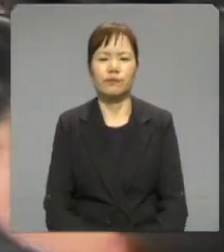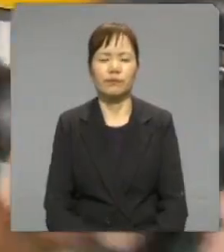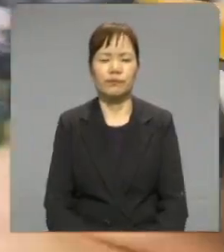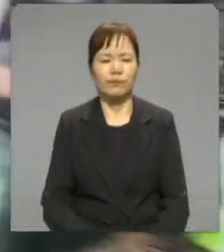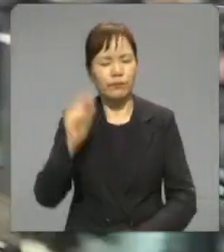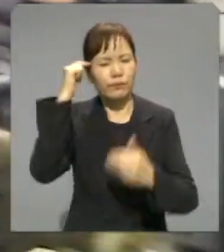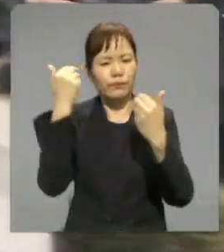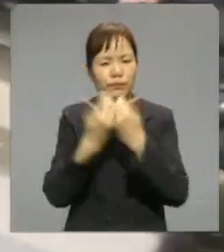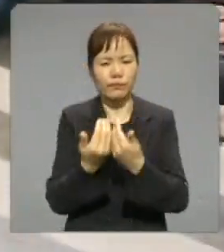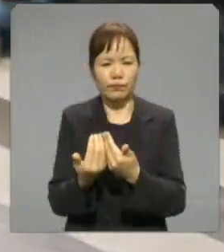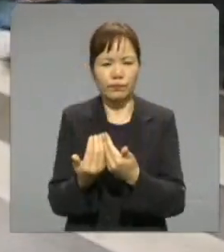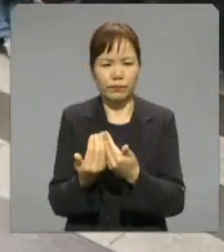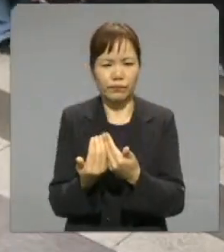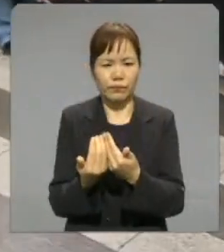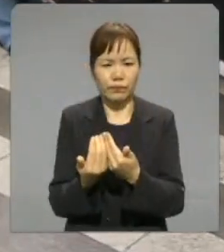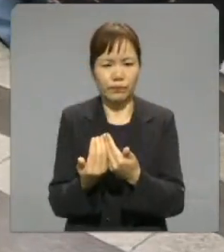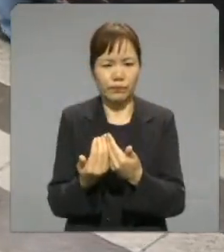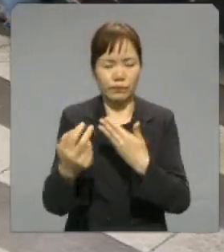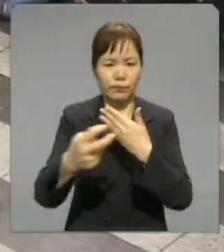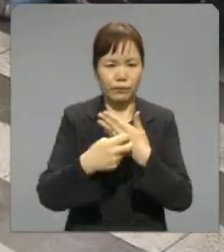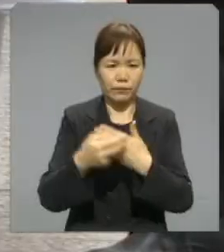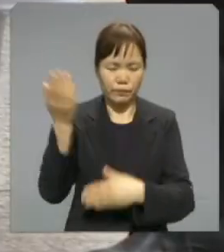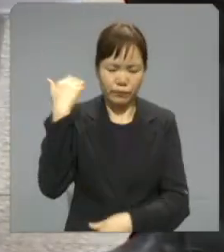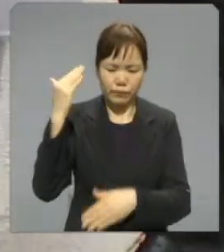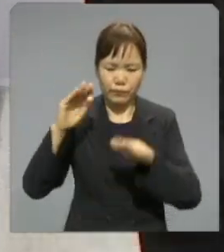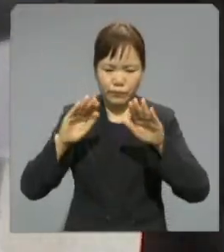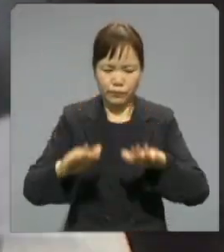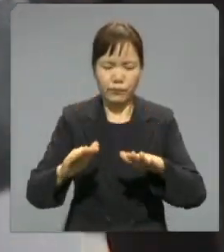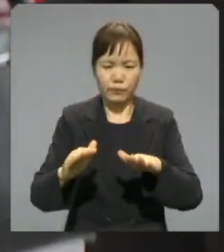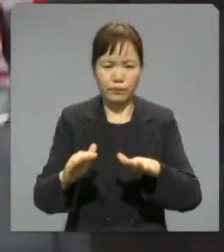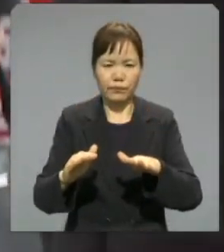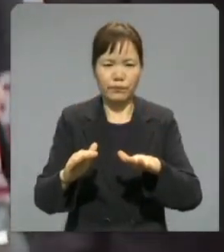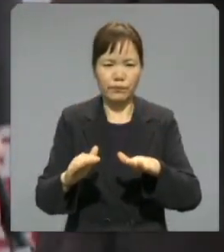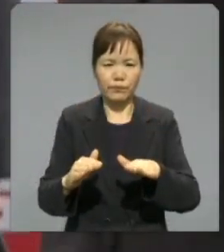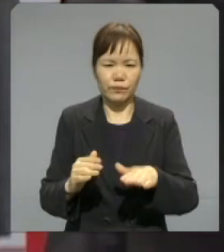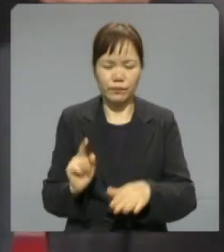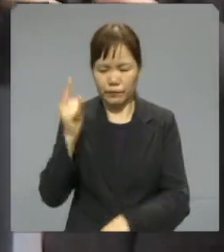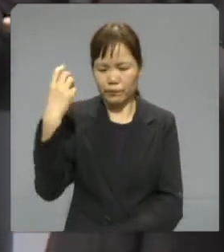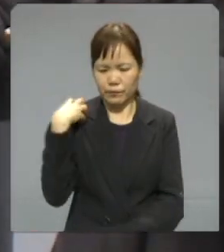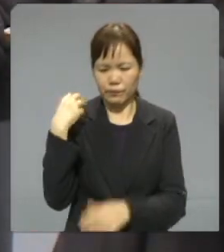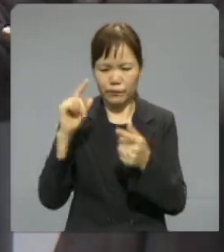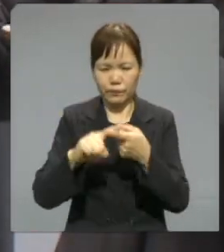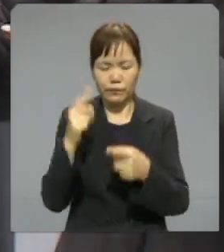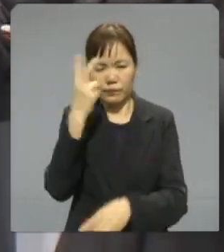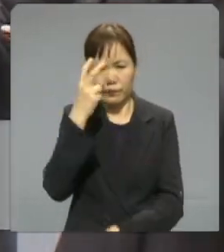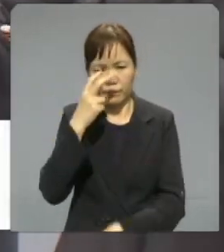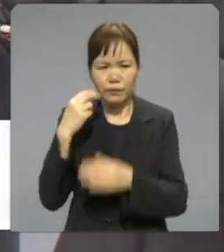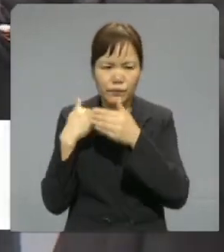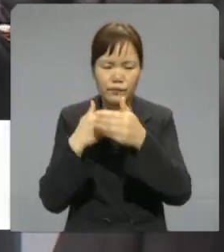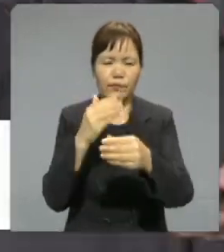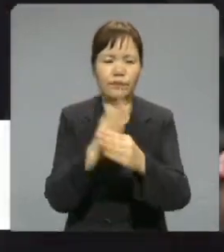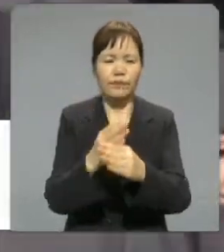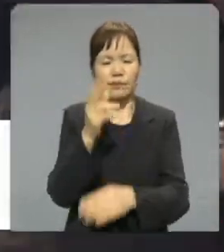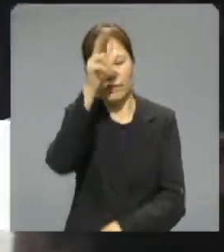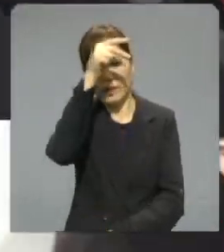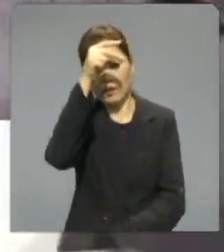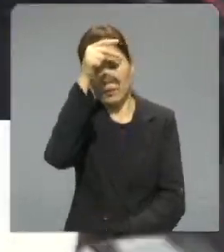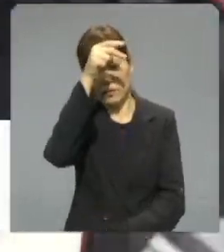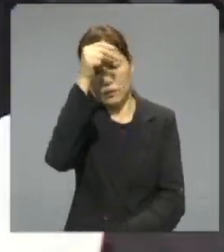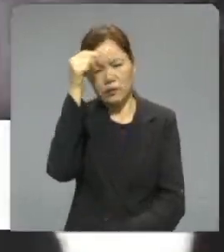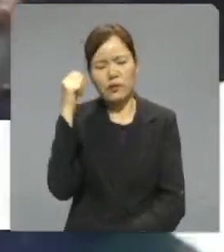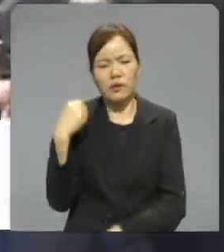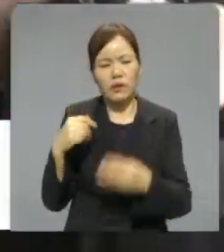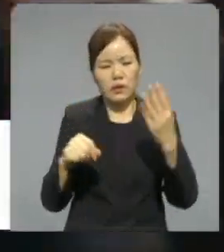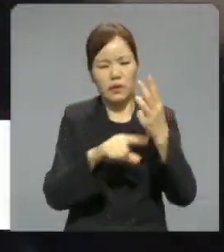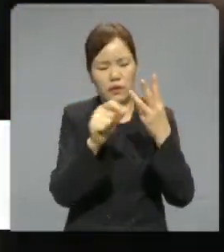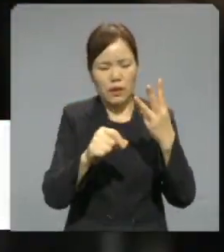없을것 부가 고발한 의협 전현직 간부들에 대한 수사도 계속 진행되고 있습니다 다만 경찰은 지난달 1일